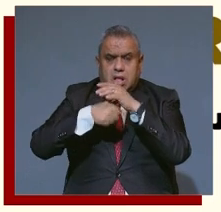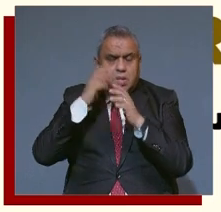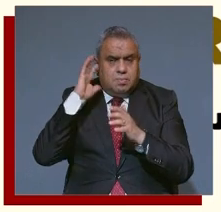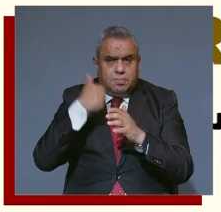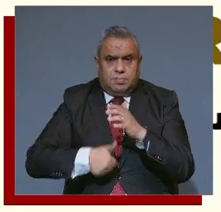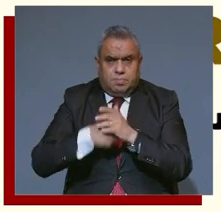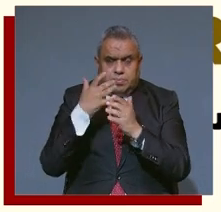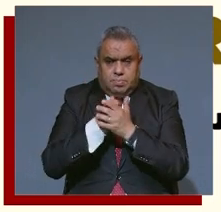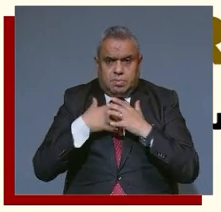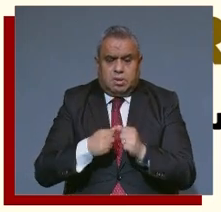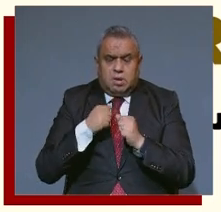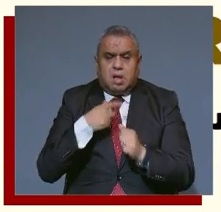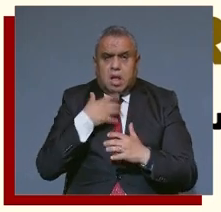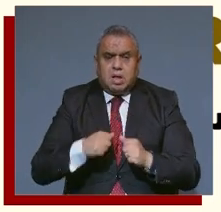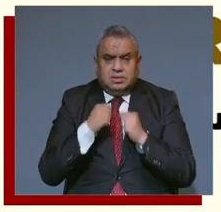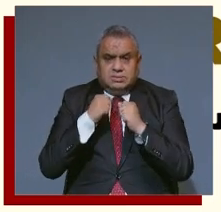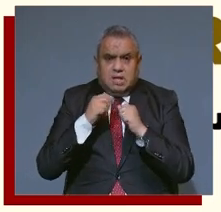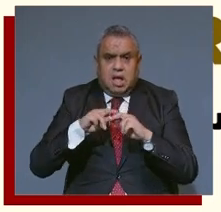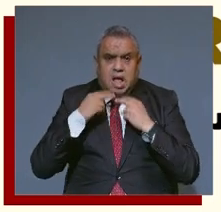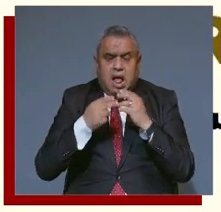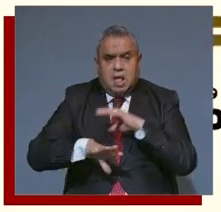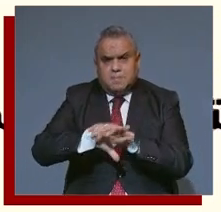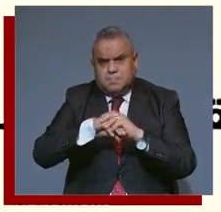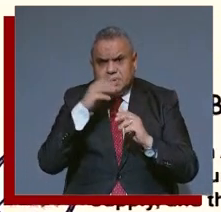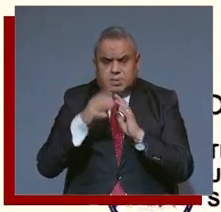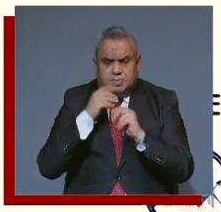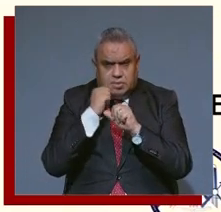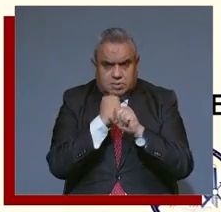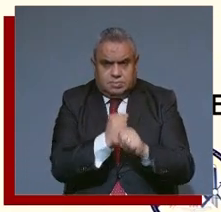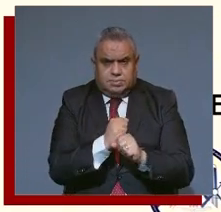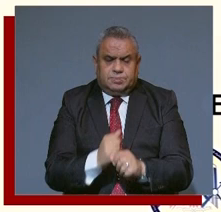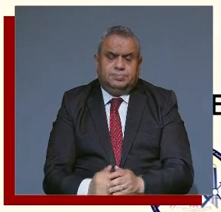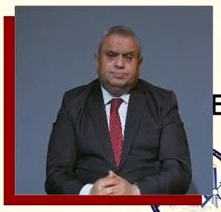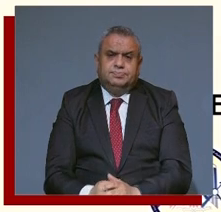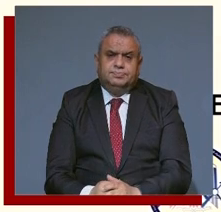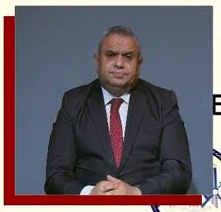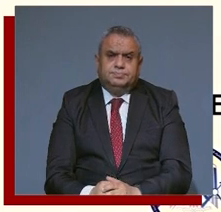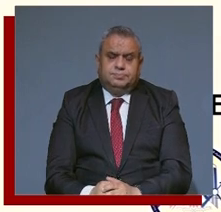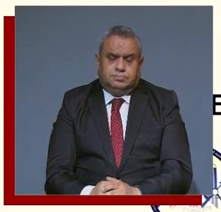لبناء قطاع صحي متطور ومستدام.